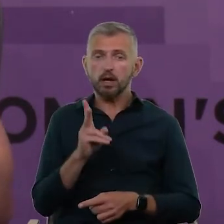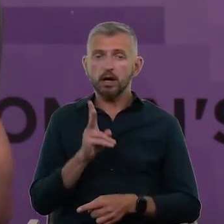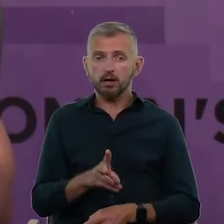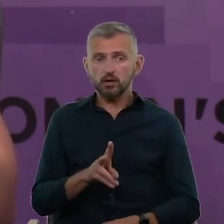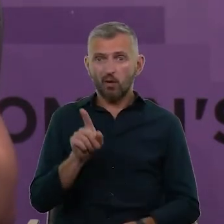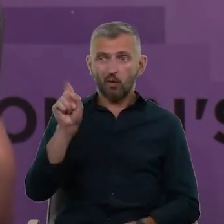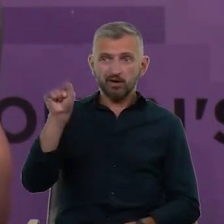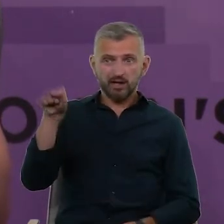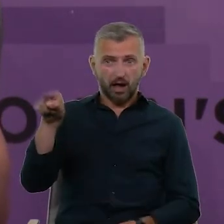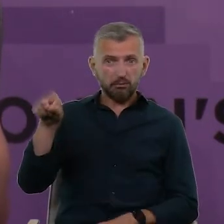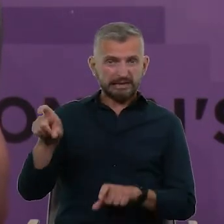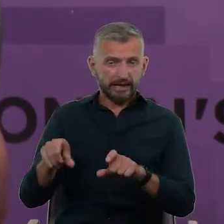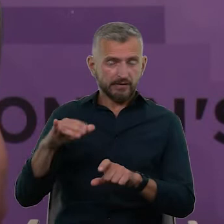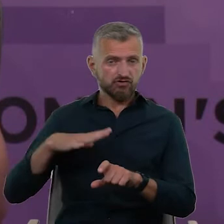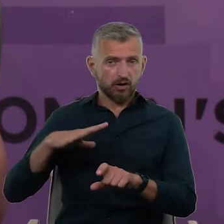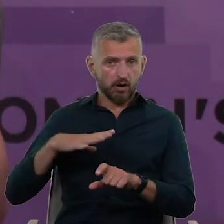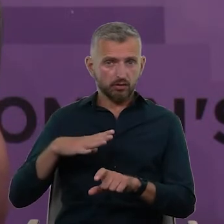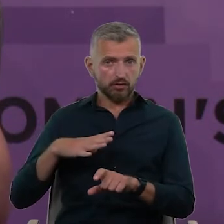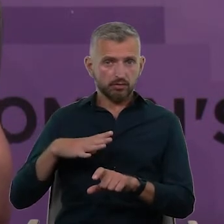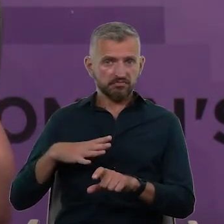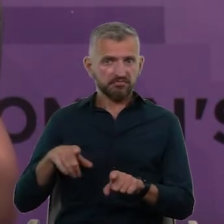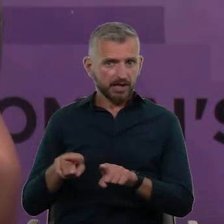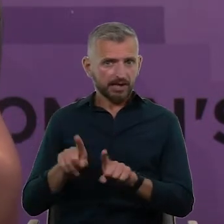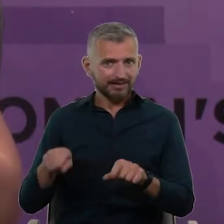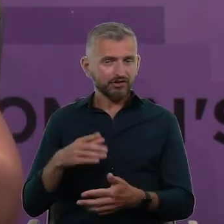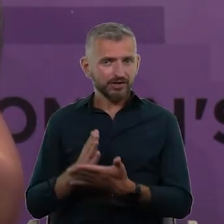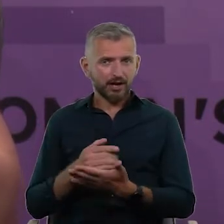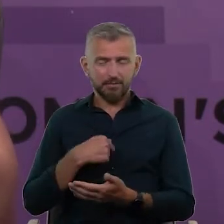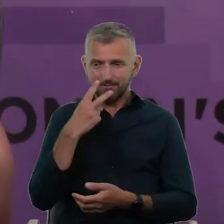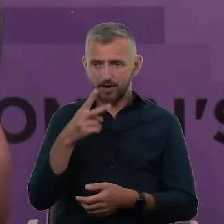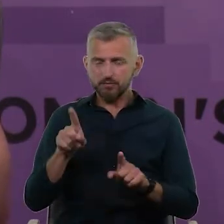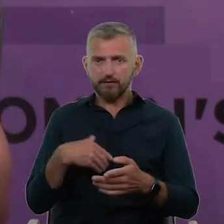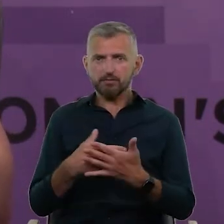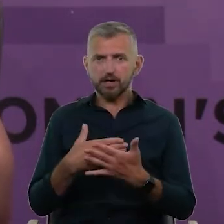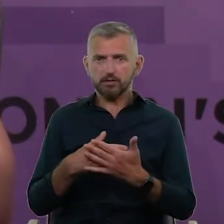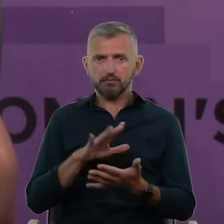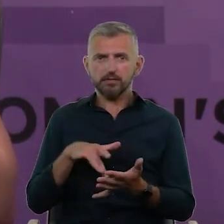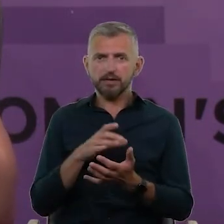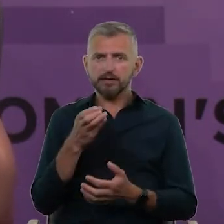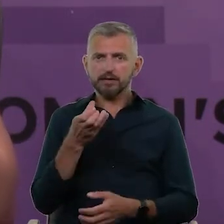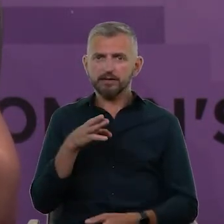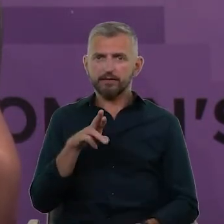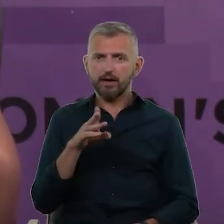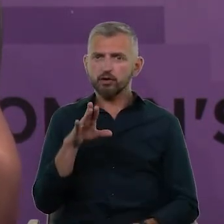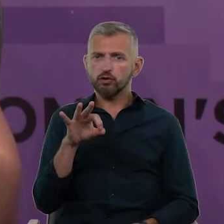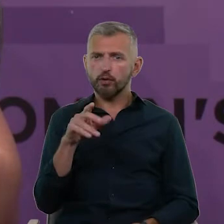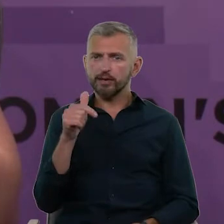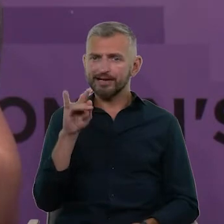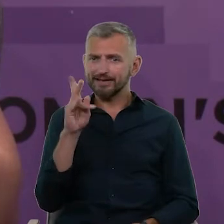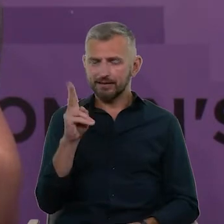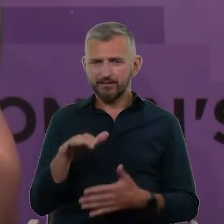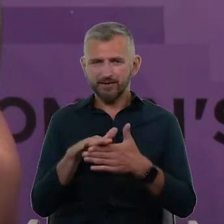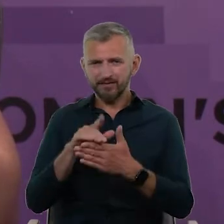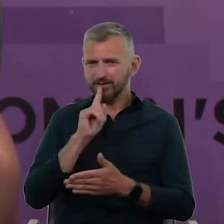сидять і чекають. Такі теж є. І ми бачимо навіть приклад у Святогірську, не буду називати це прізвище,